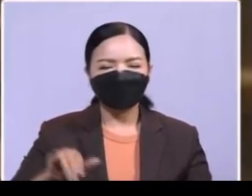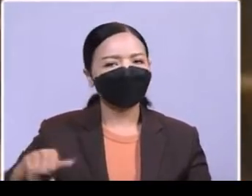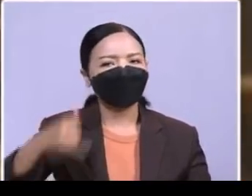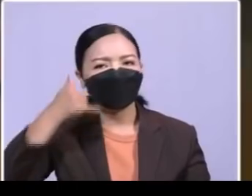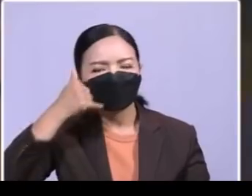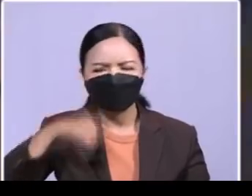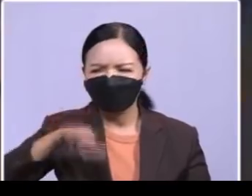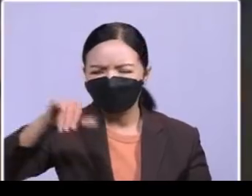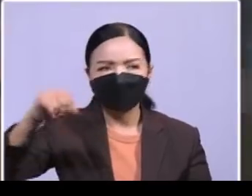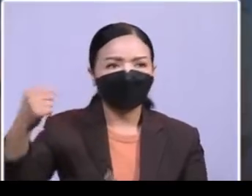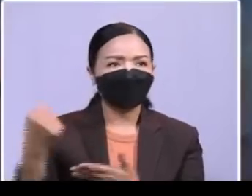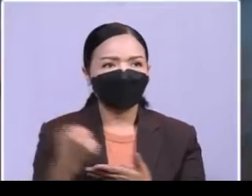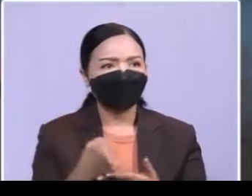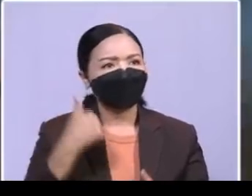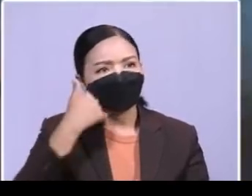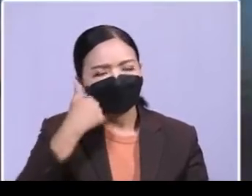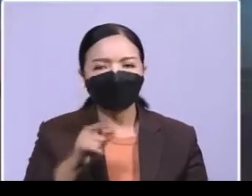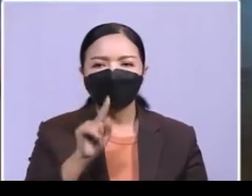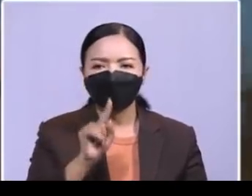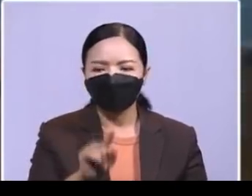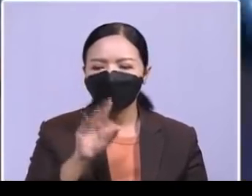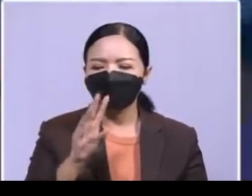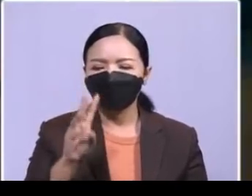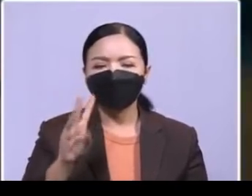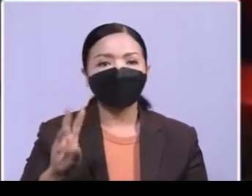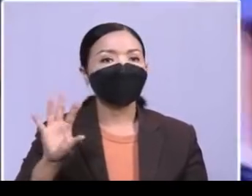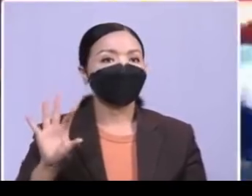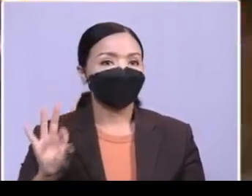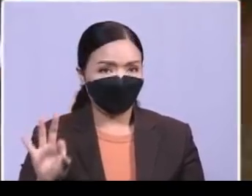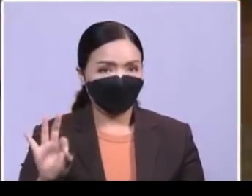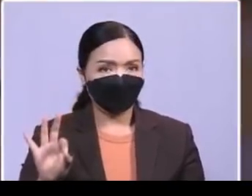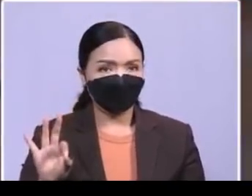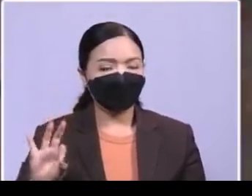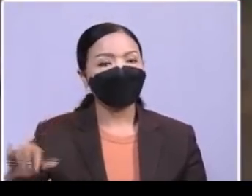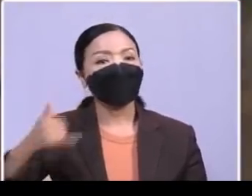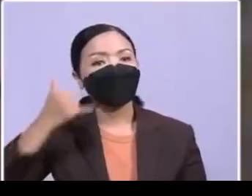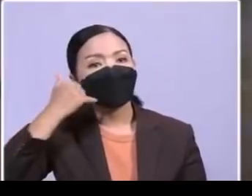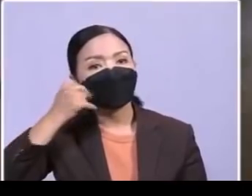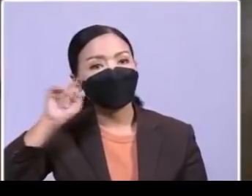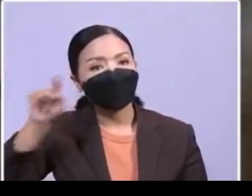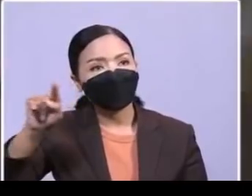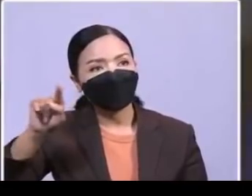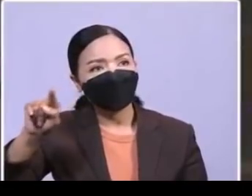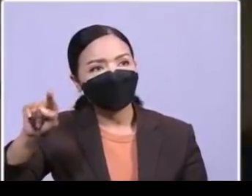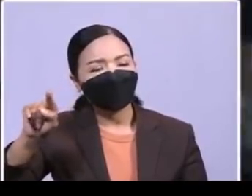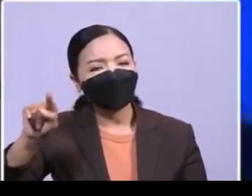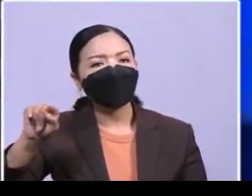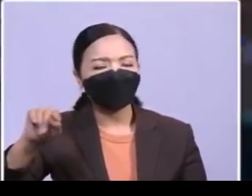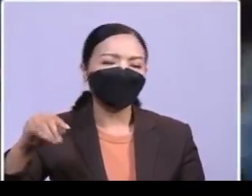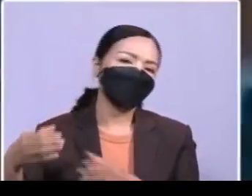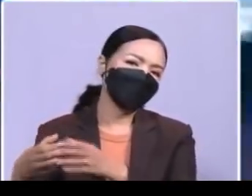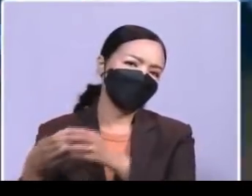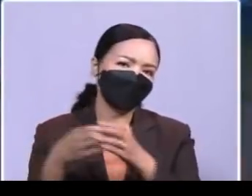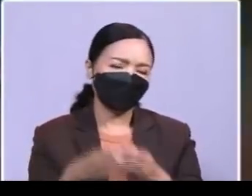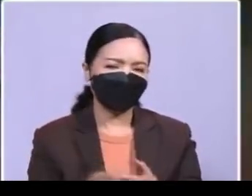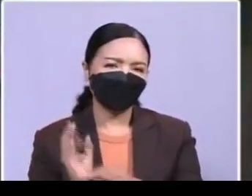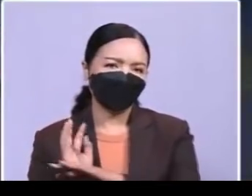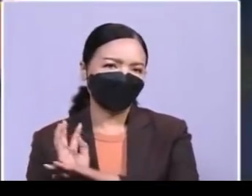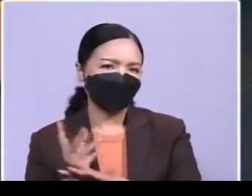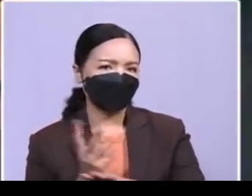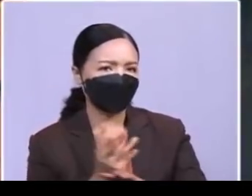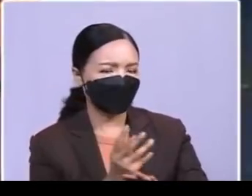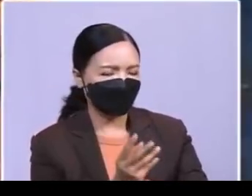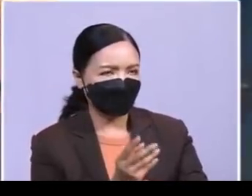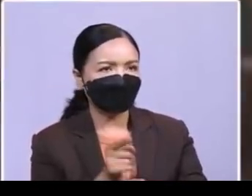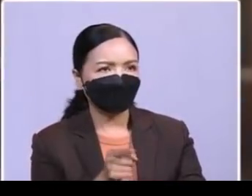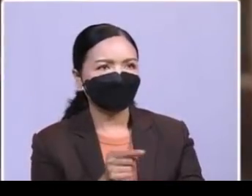ทรไปขอความช่วยเหลือที่หมายเลข1669ฮะพอโทรไปเสร็จนะครับก็มีการประสานเจ้าหน้าที่กู้ภัยเนี่ยเ